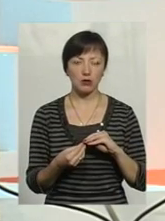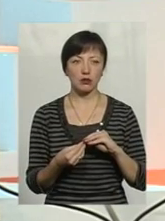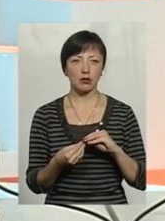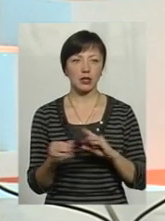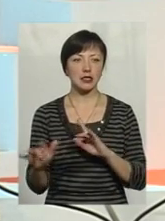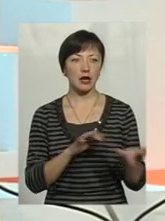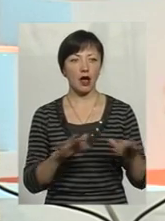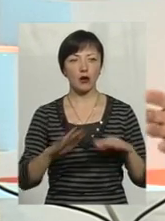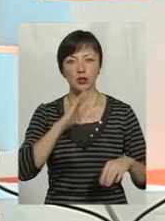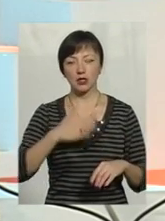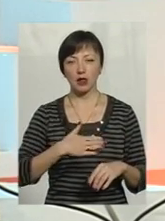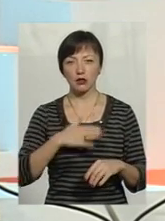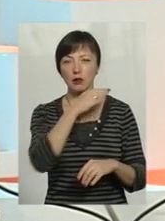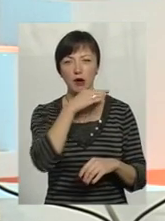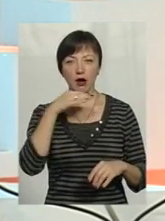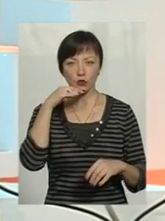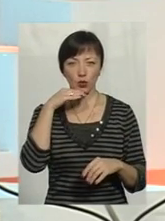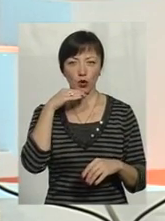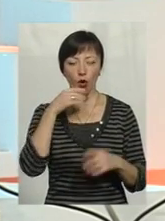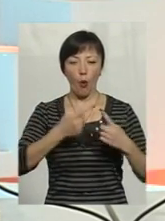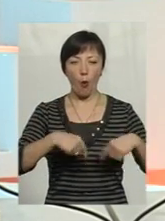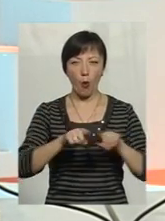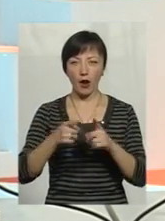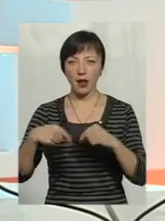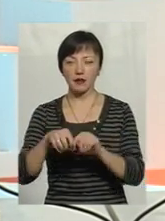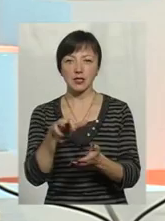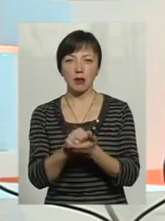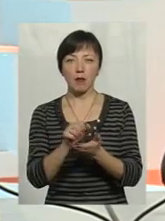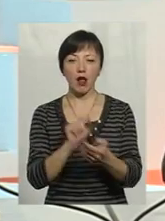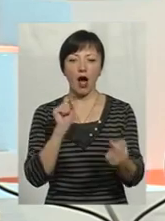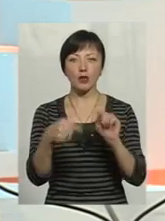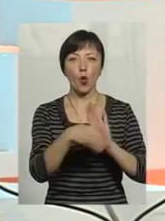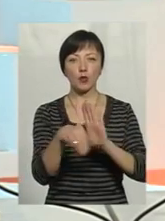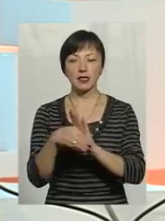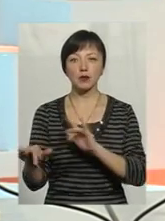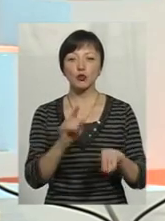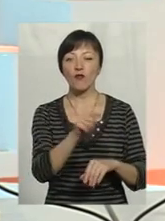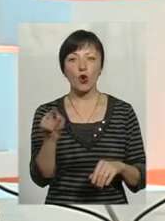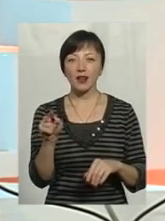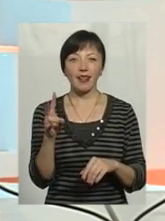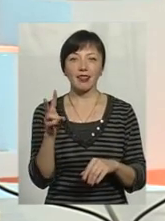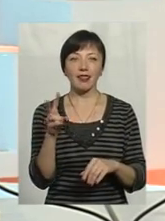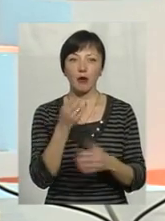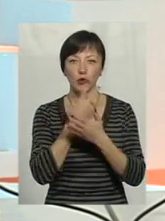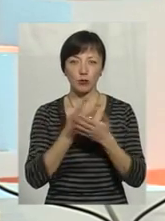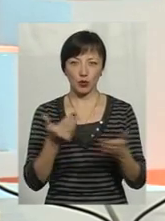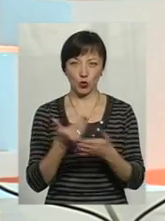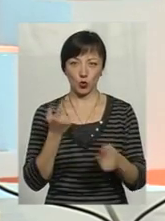ефективної діяльності наших багатьох вже тепер органів, які займаються антикорупційною діяльністю, тому що вони не продемонстрували до